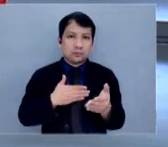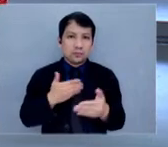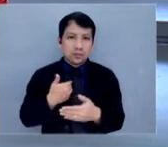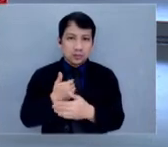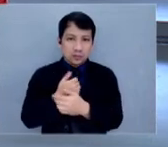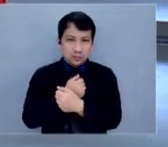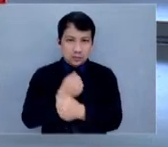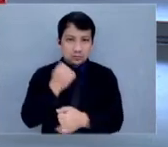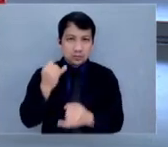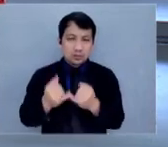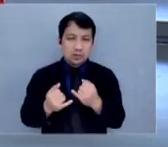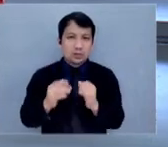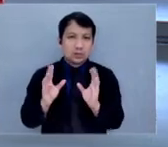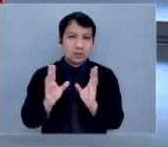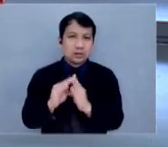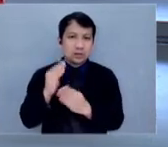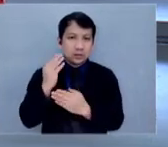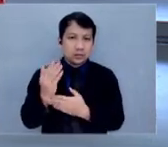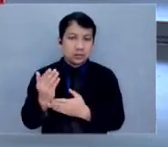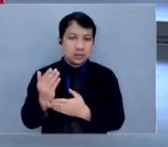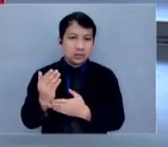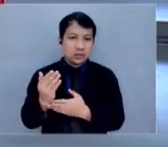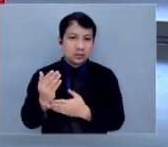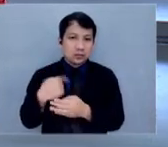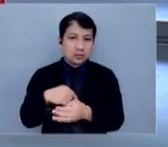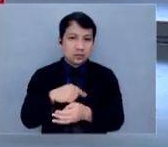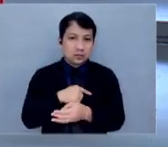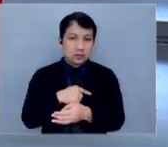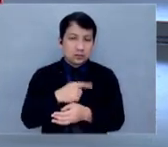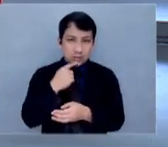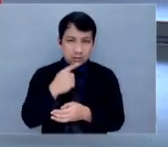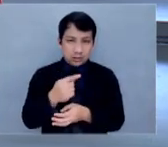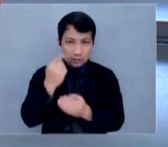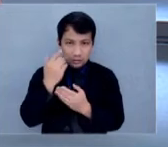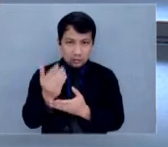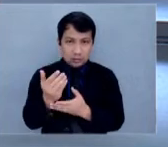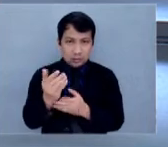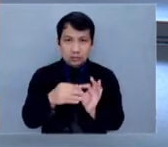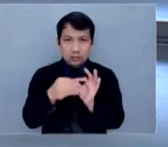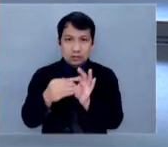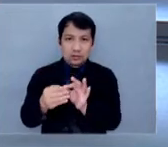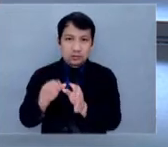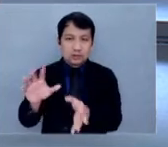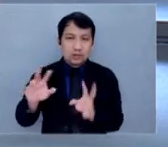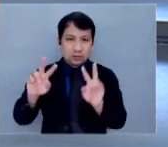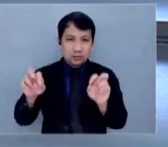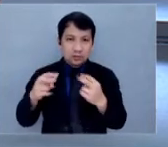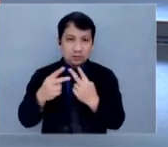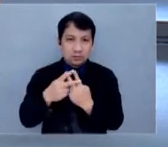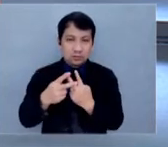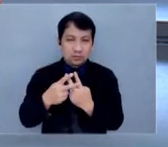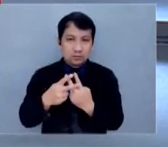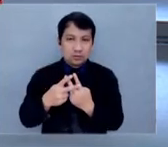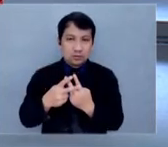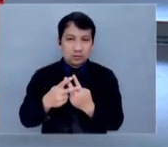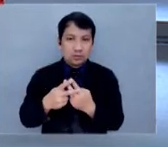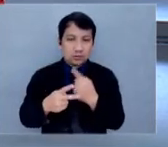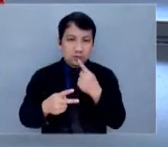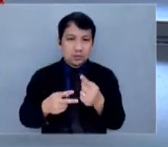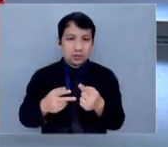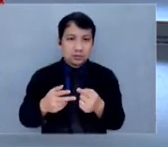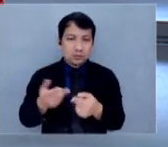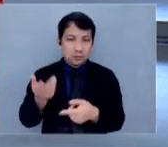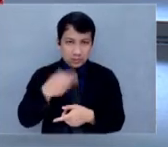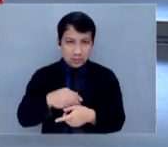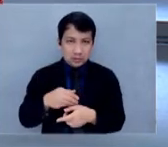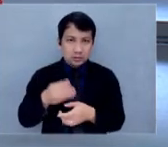press conference. Kasabay niyan, inilabas na rin ang patikim para sa kanilang hashtag Priceless Finale. Nasa